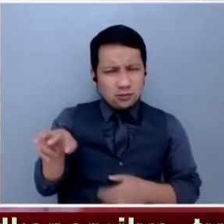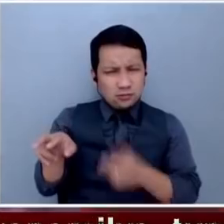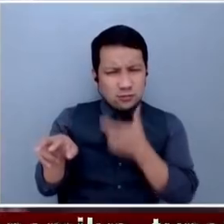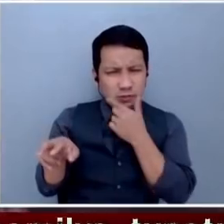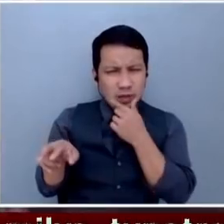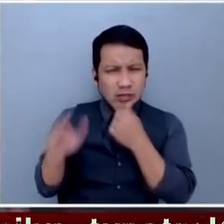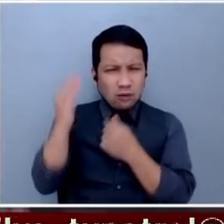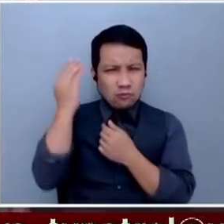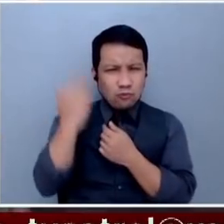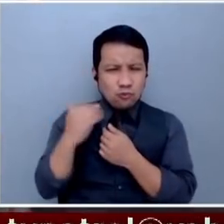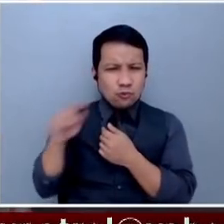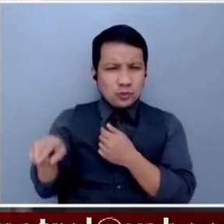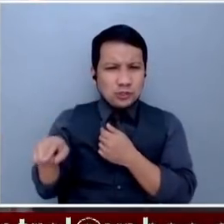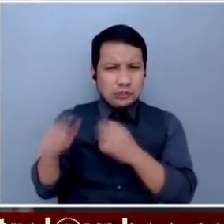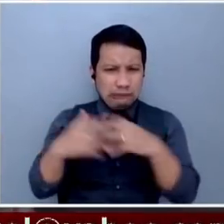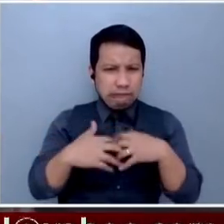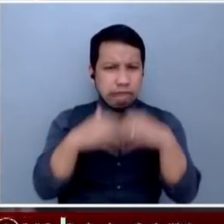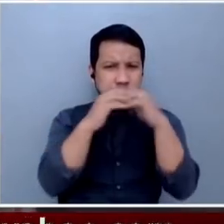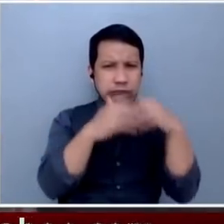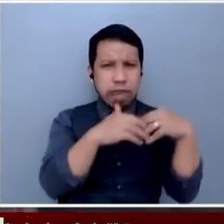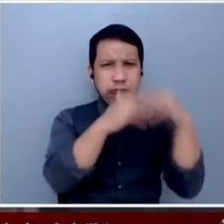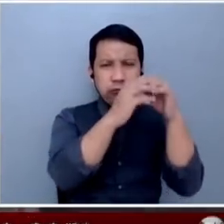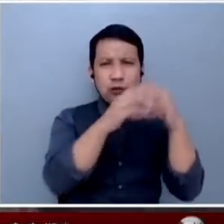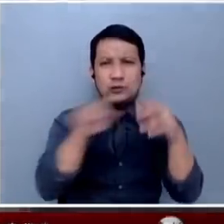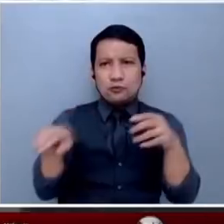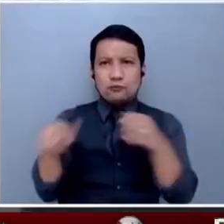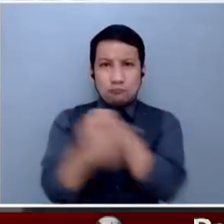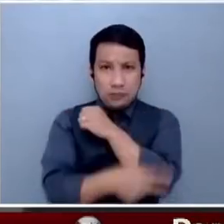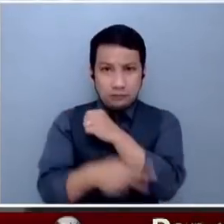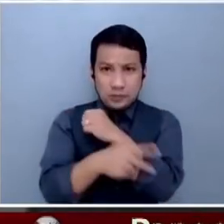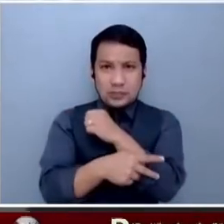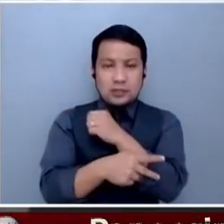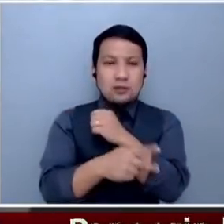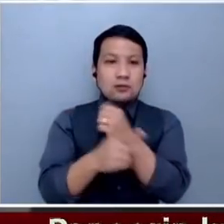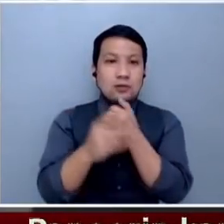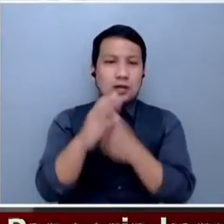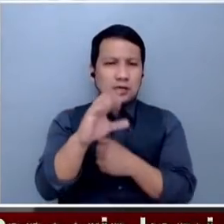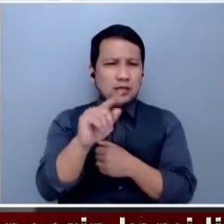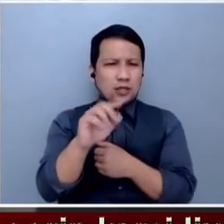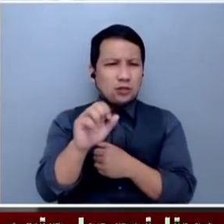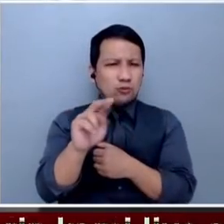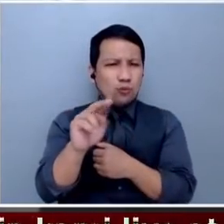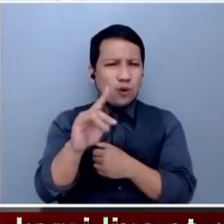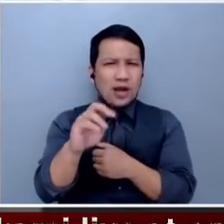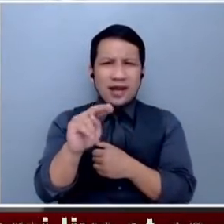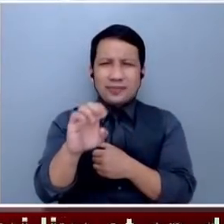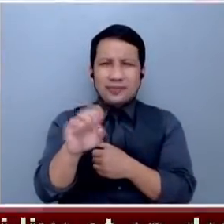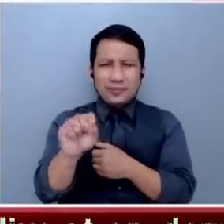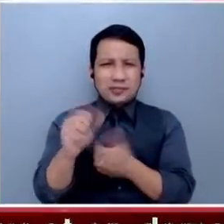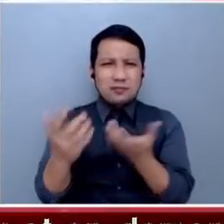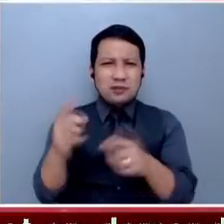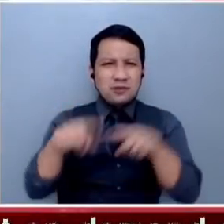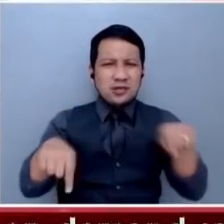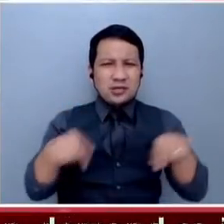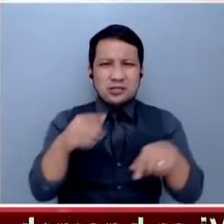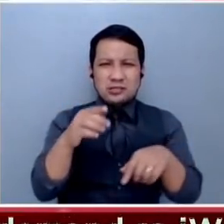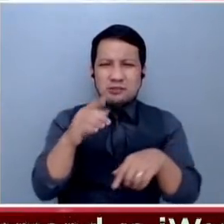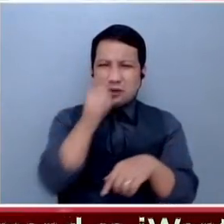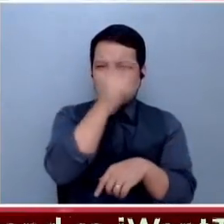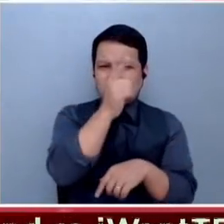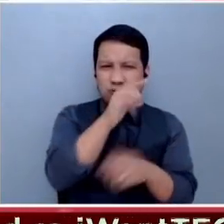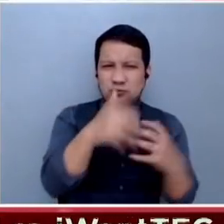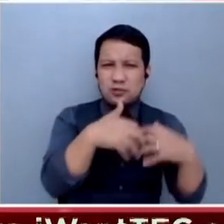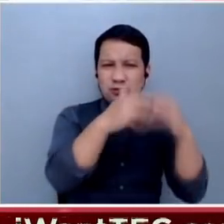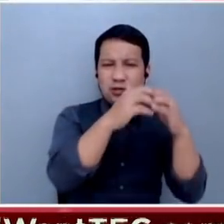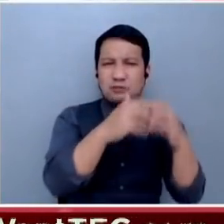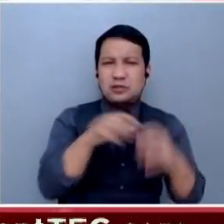kakulangan ng infrastruktura ng Catanduanes kumpara sa mga proyekto sa mga probinsya sa mainland Luzon. Nagpahayag din naman si